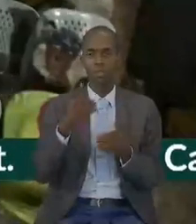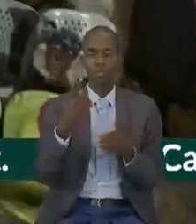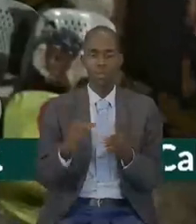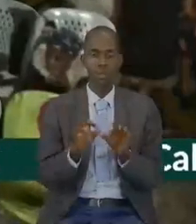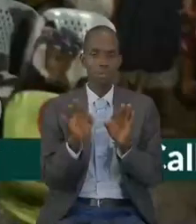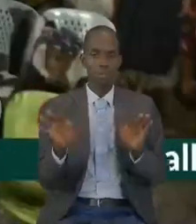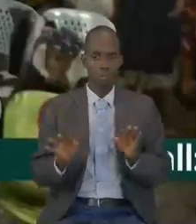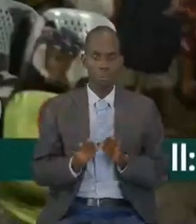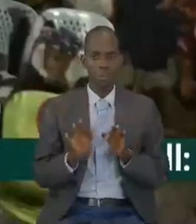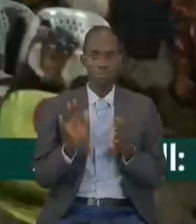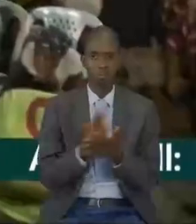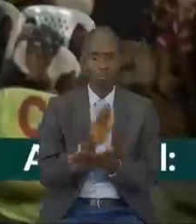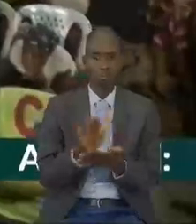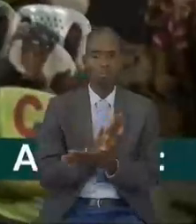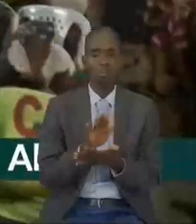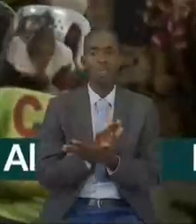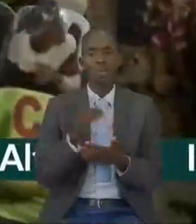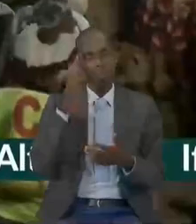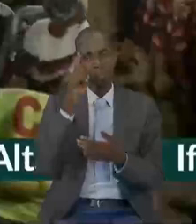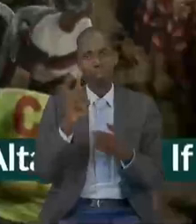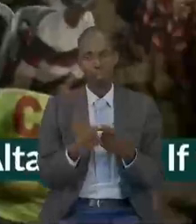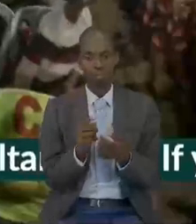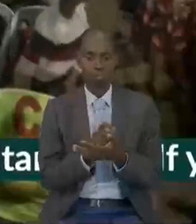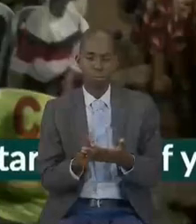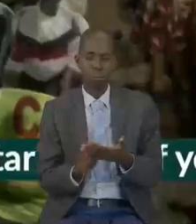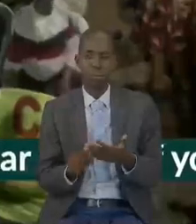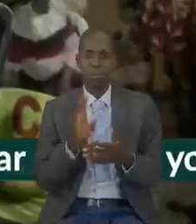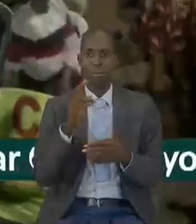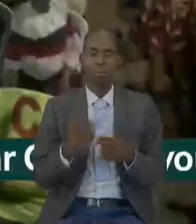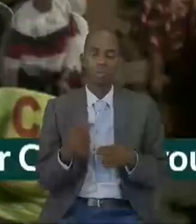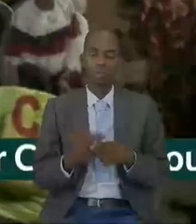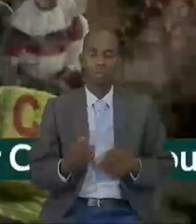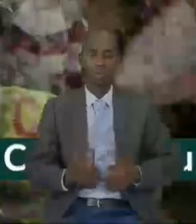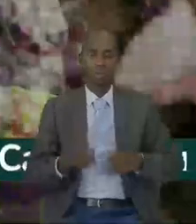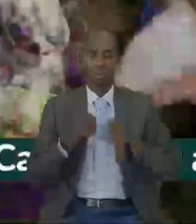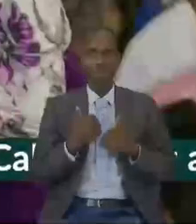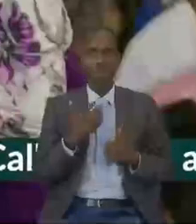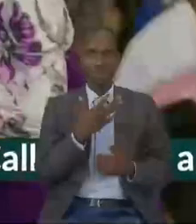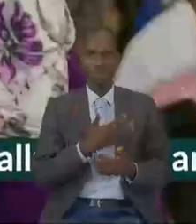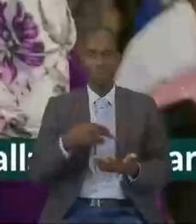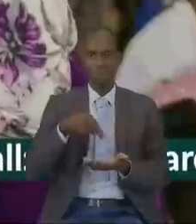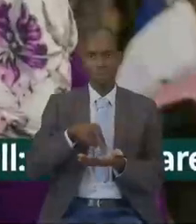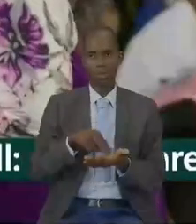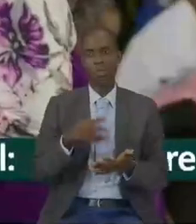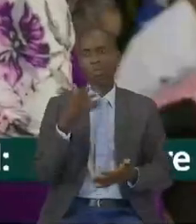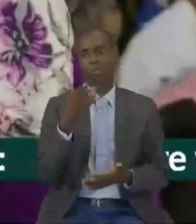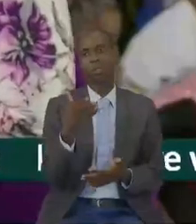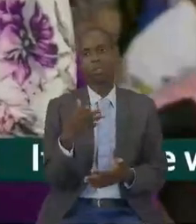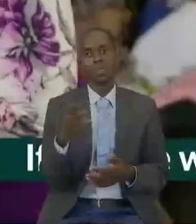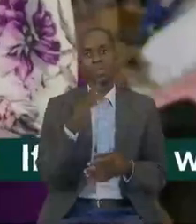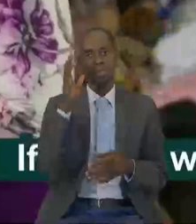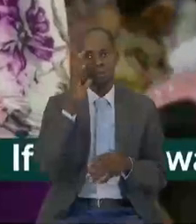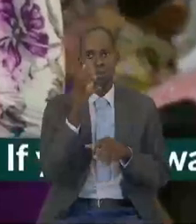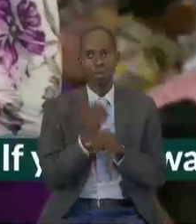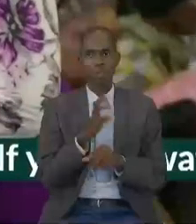mains. Donnez-leur les fiches de décision et expliquez-leur comment remplir ces fiches.